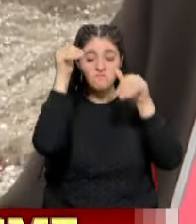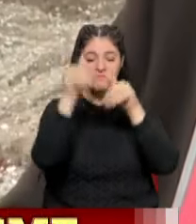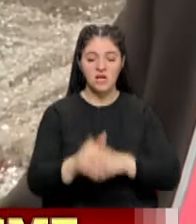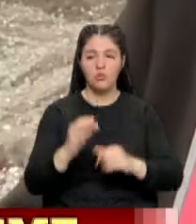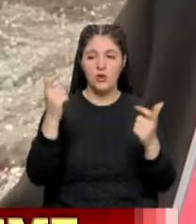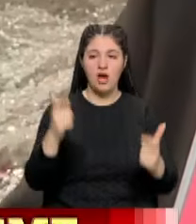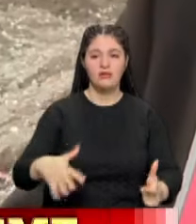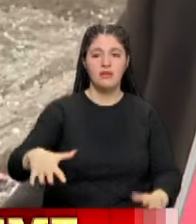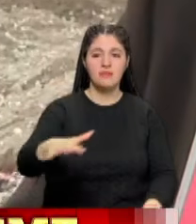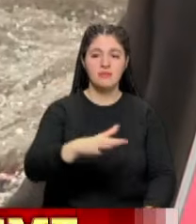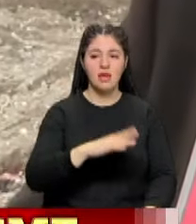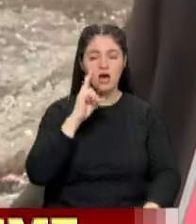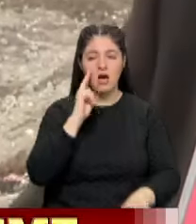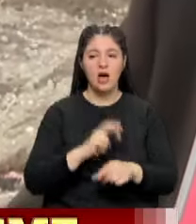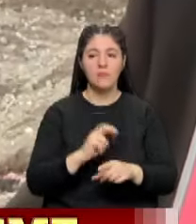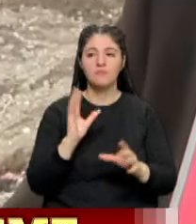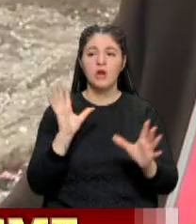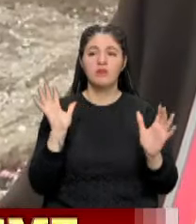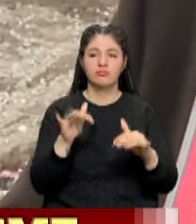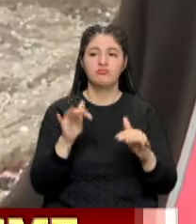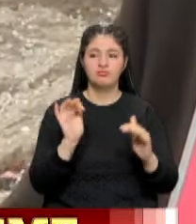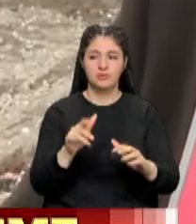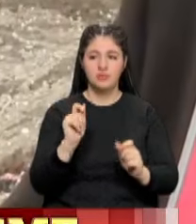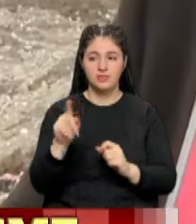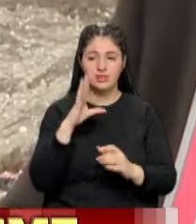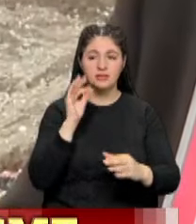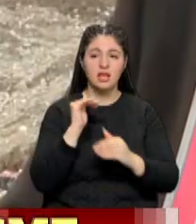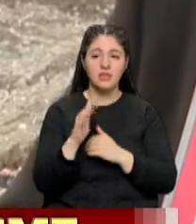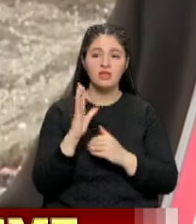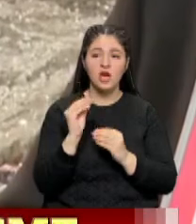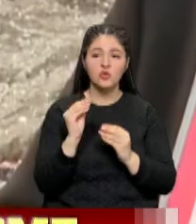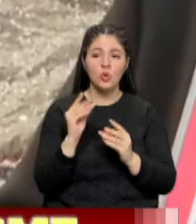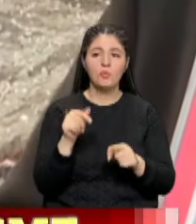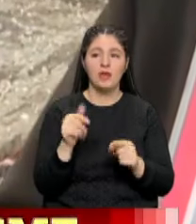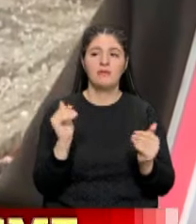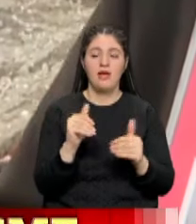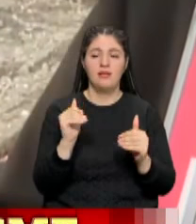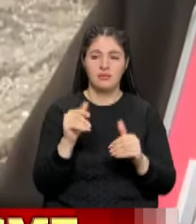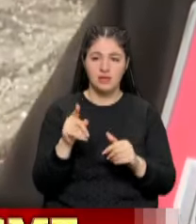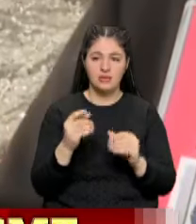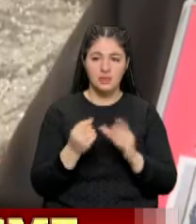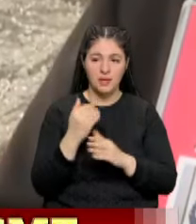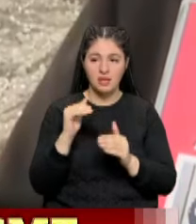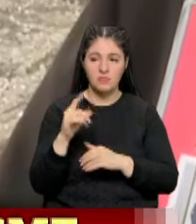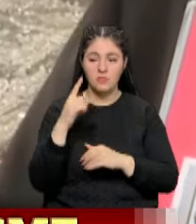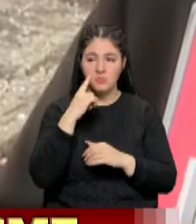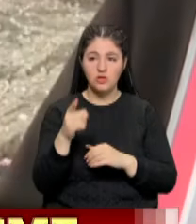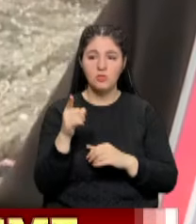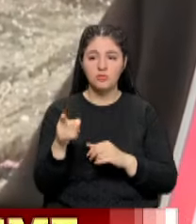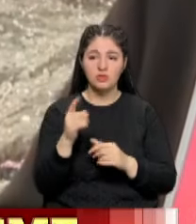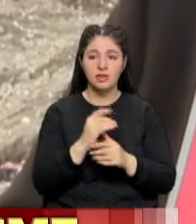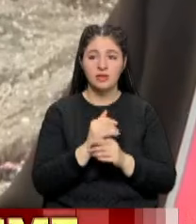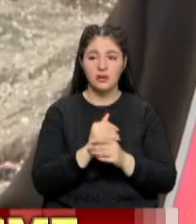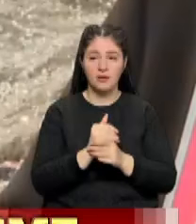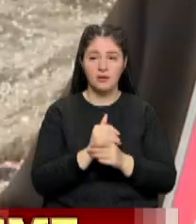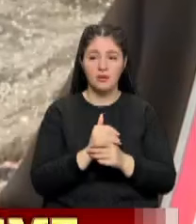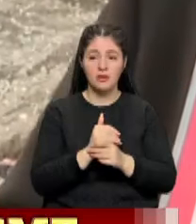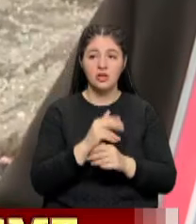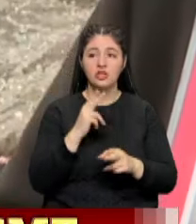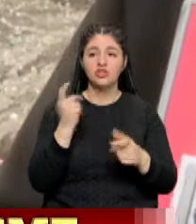bu alanda anmalar toplandı. İnsanlar daha çok çoğunlukla buraya geldiler. Sabah da geldiğimizde bir baktık ki burada da